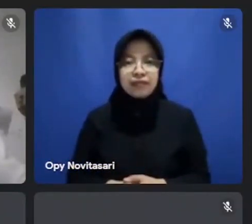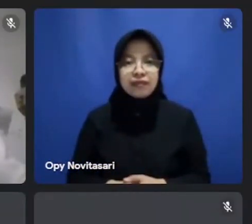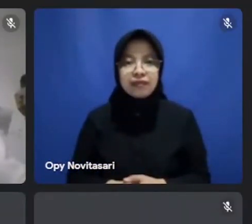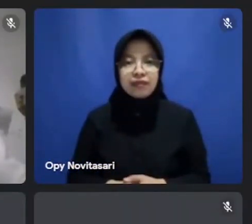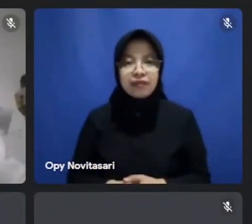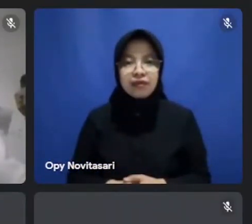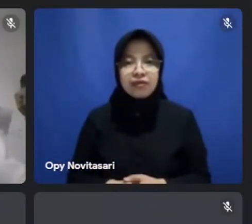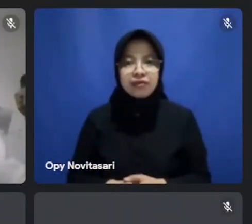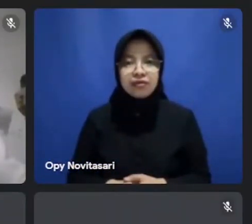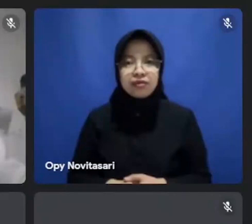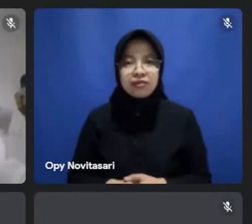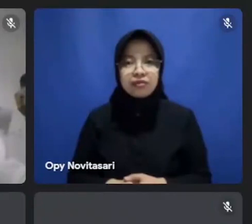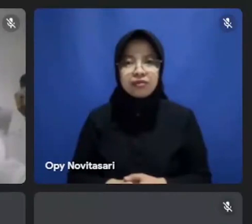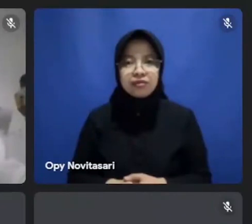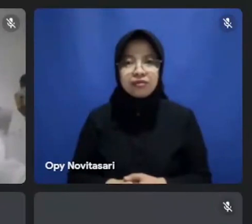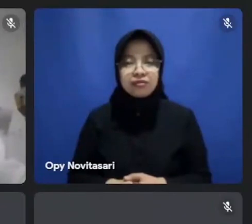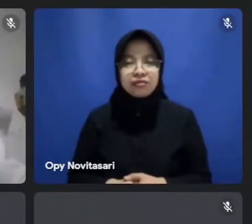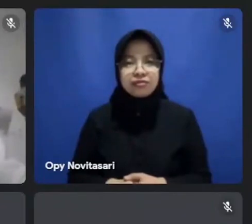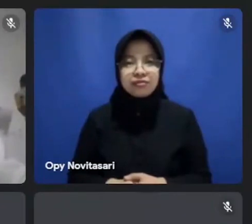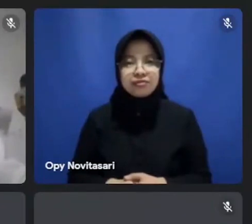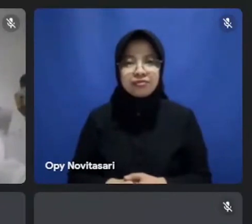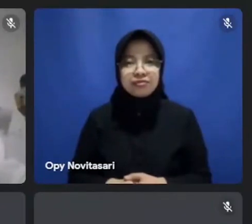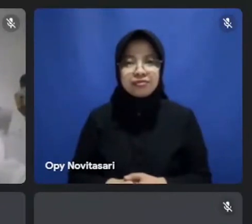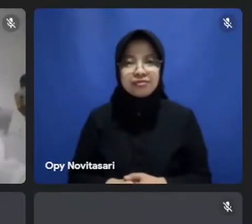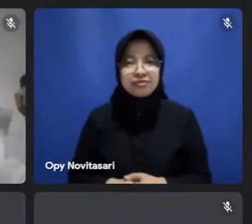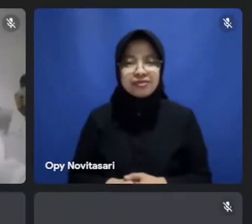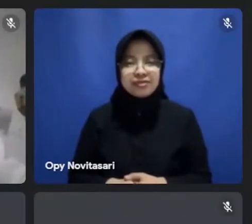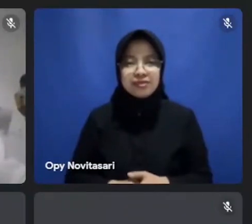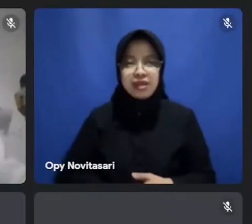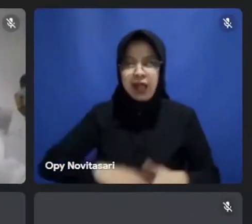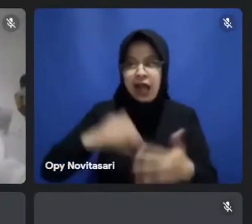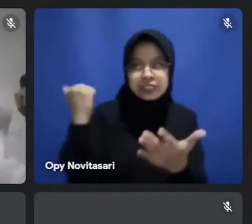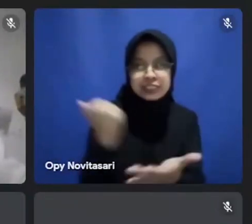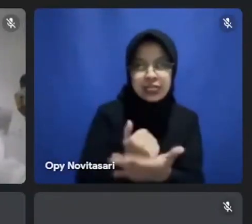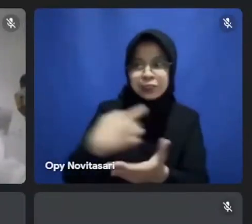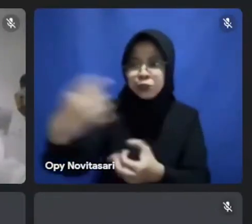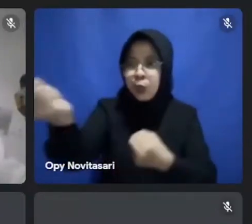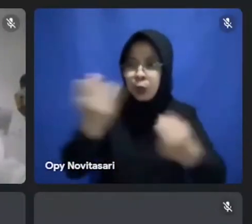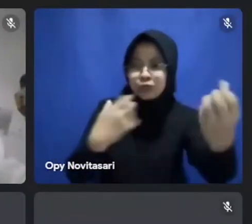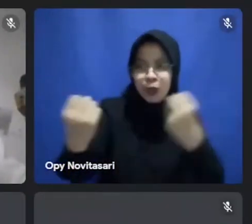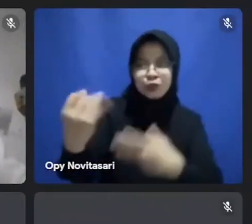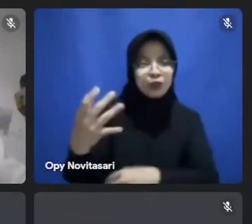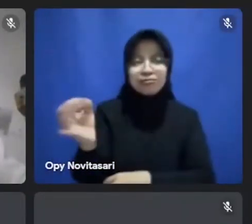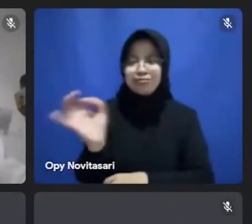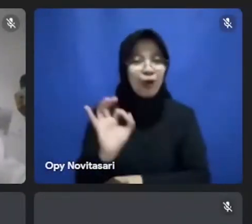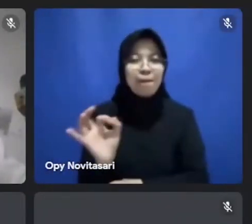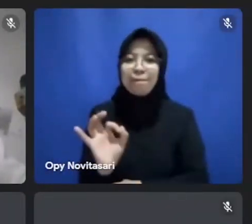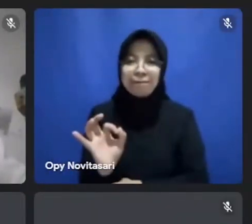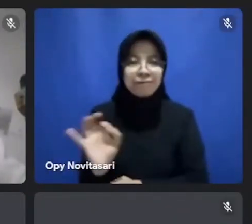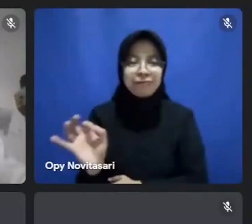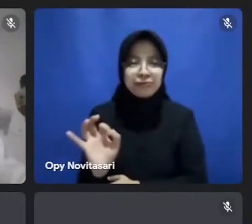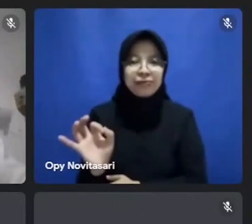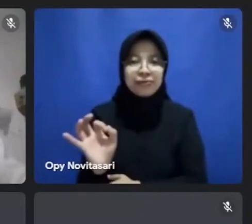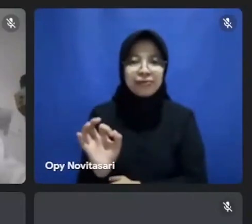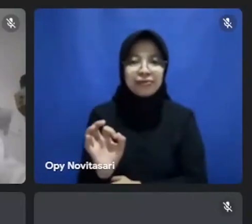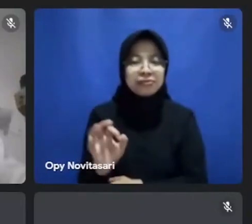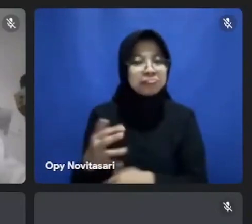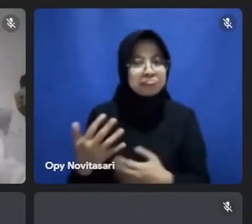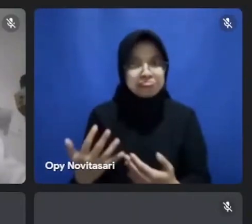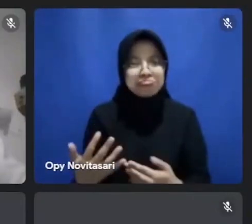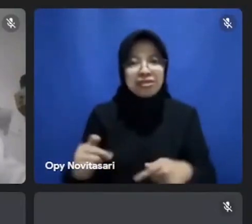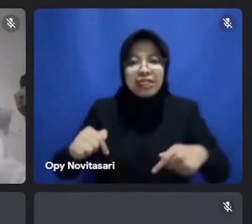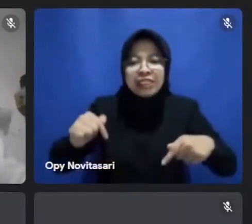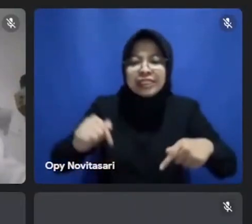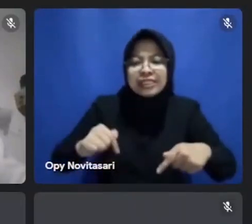kita belum menemukan jawaban-jawaban yang konkret saat ini sekarang